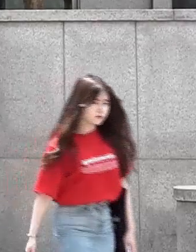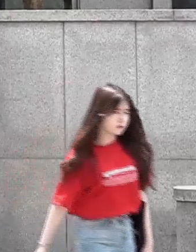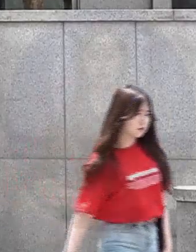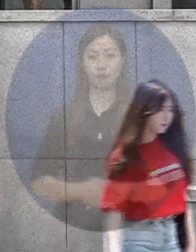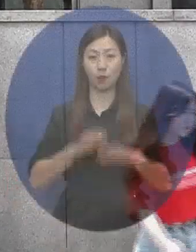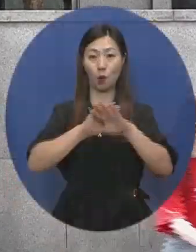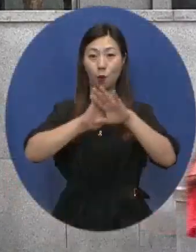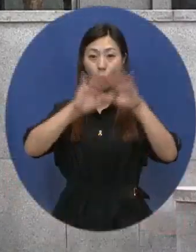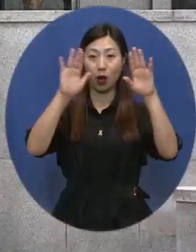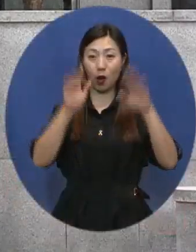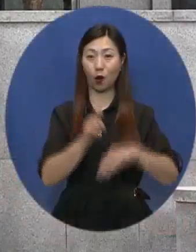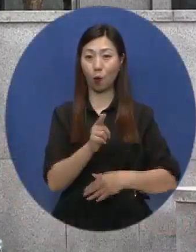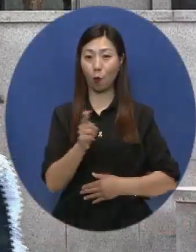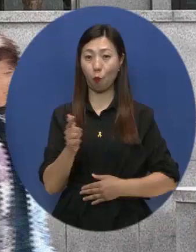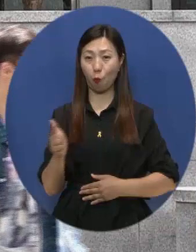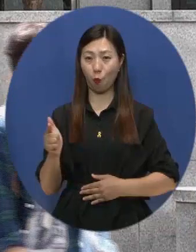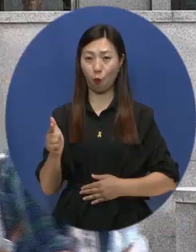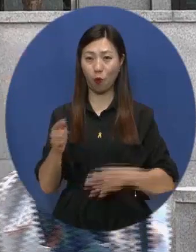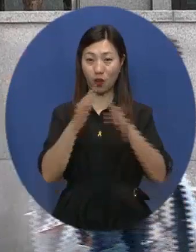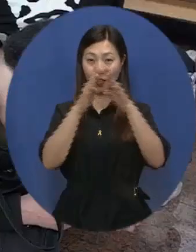화창한 오후에 어느 대학교.